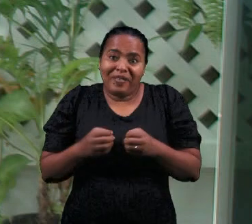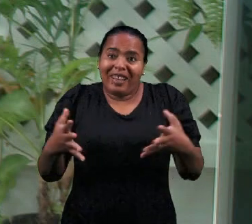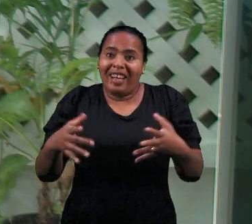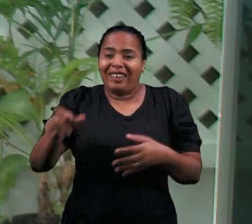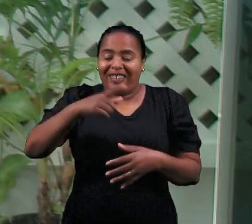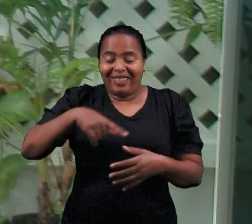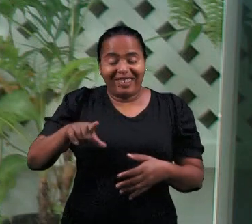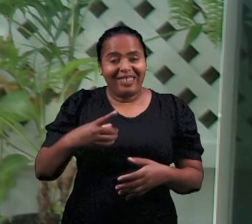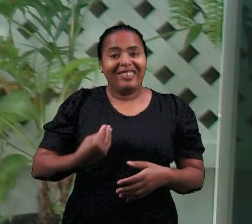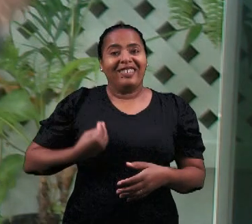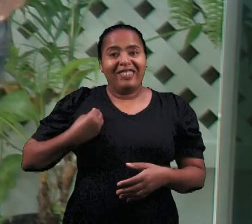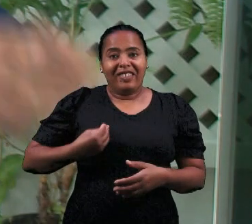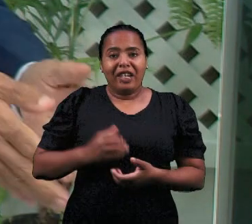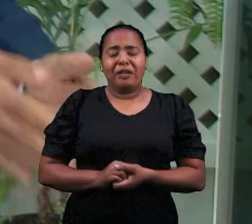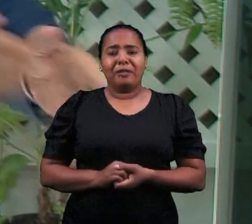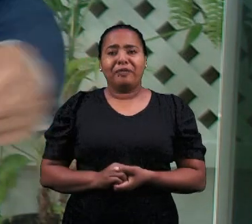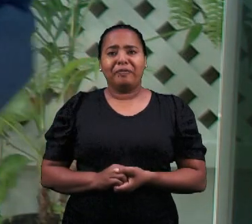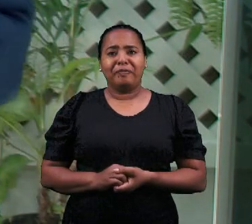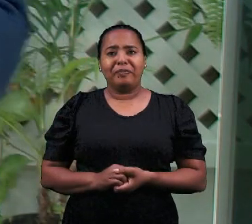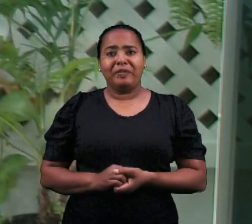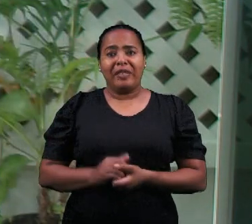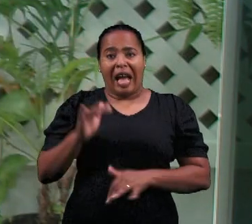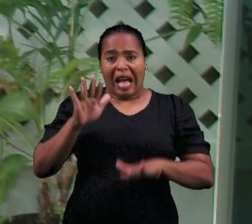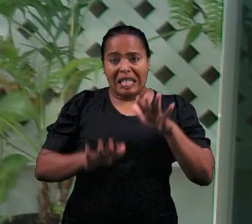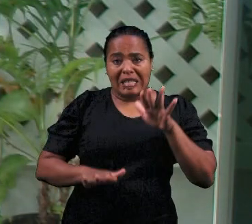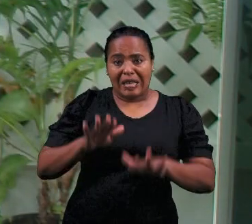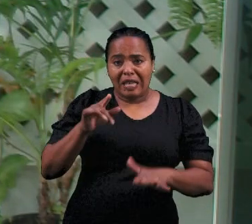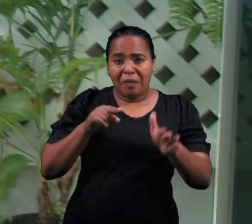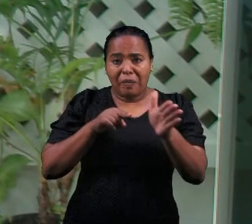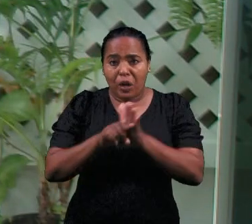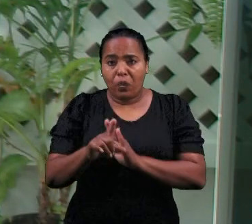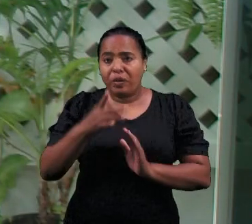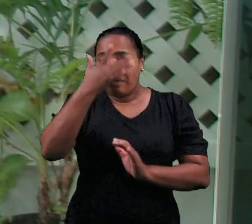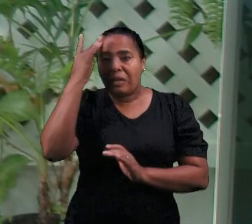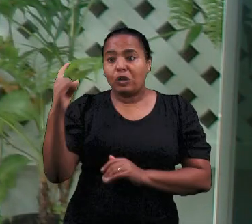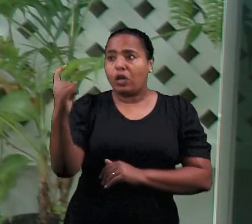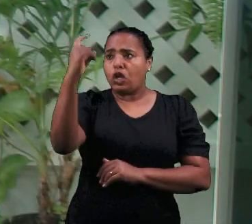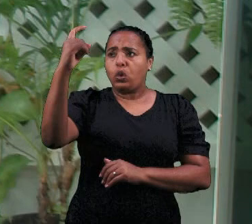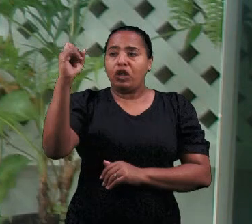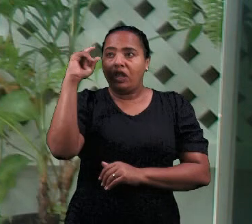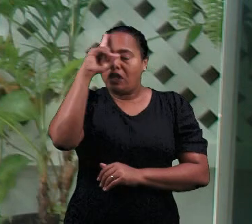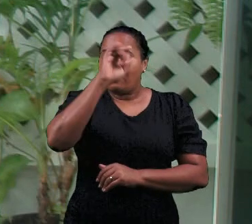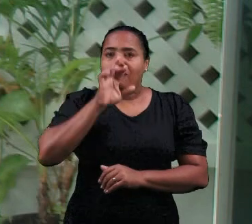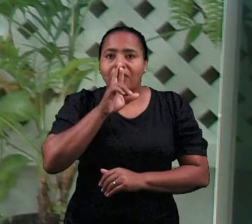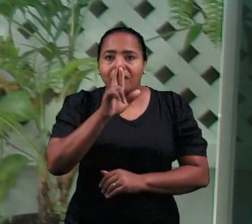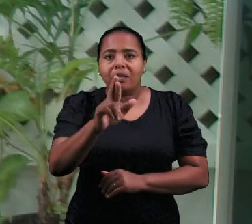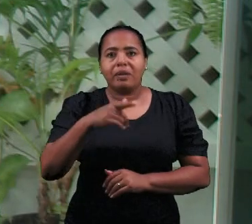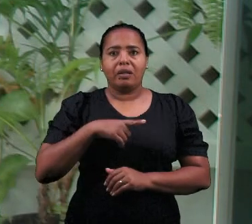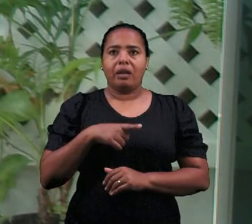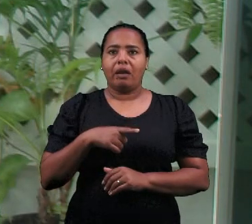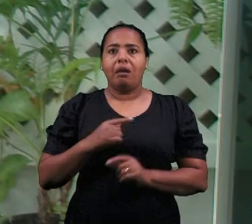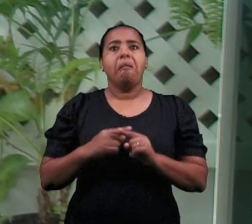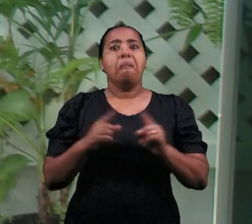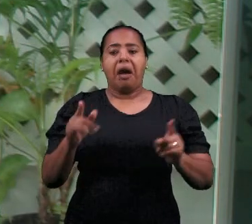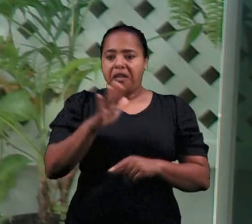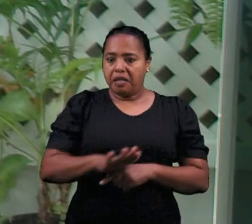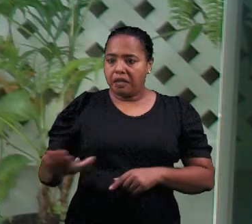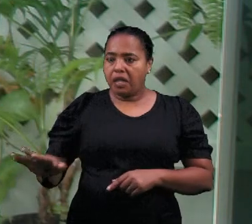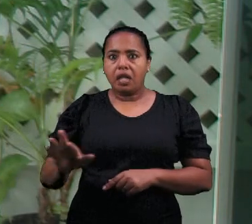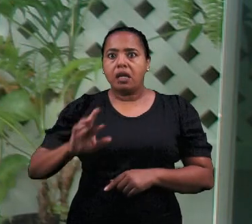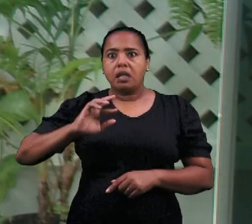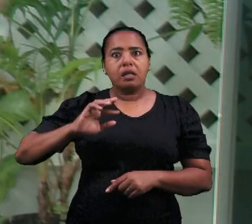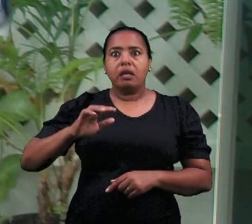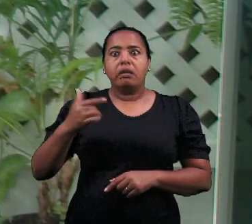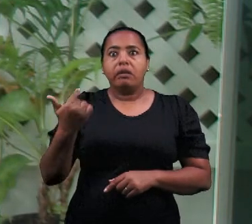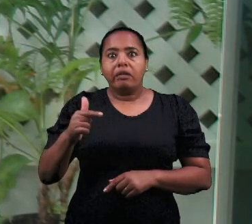frères, vous voulez voir un miracle que nous vivons? Nous posons des questions à des adultes. L'adulte a des difficultés de